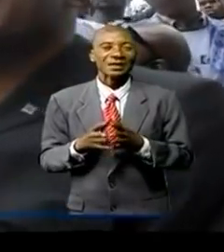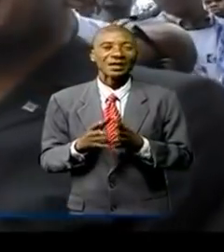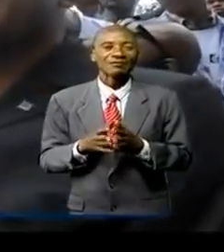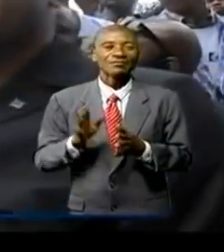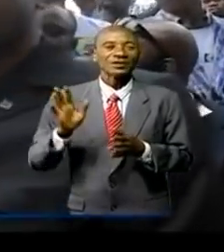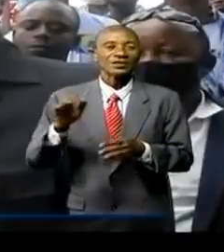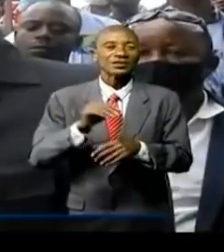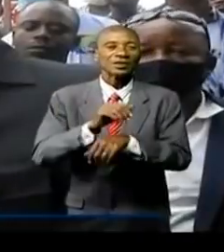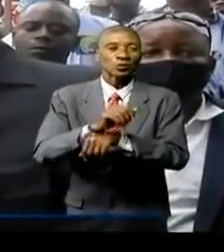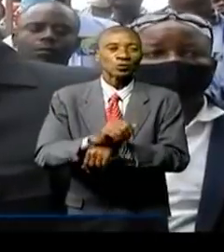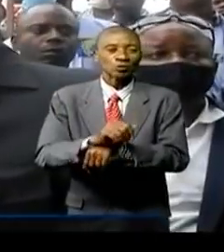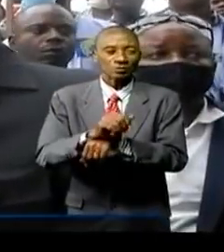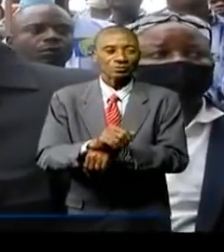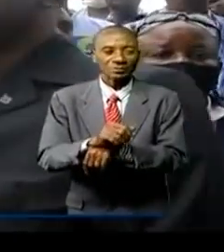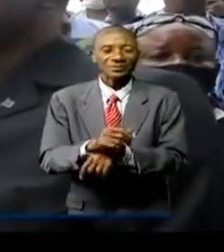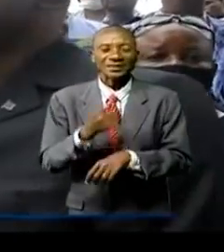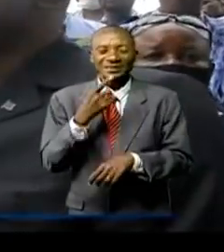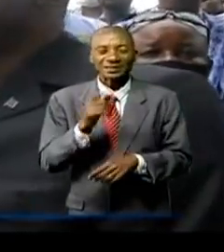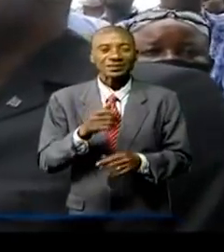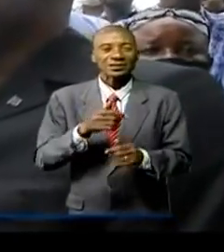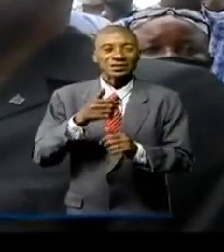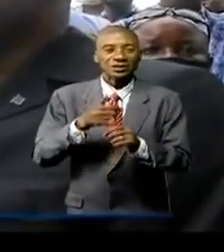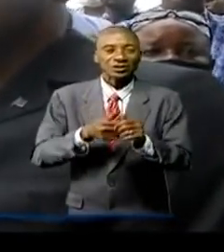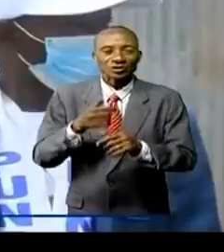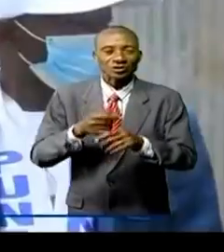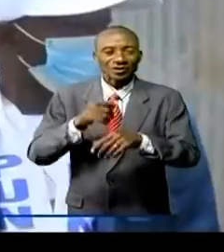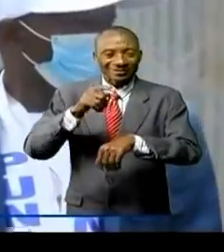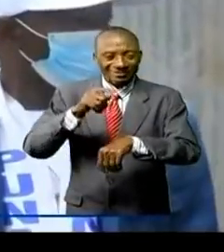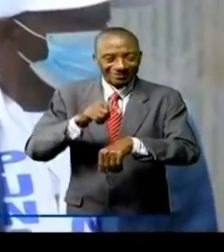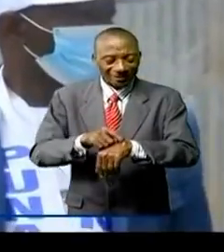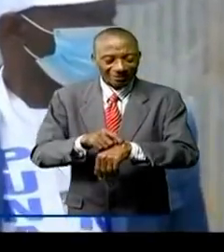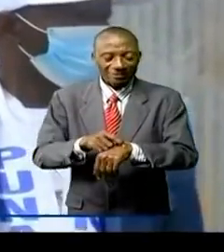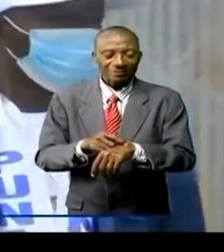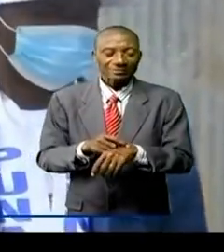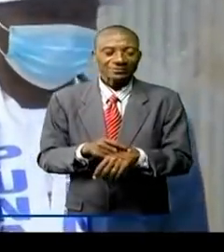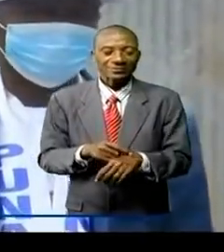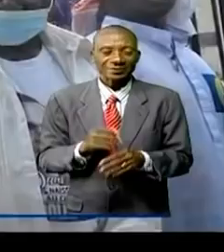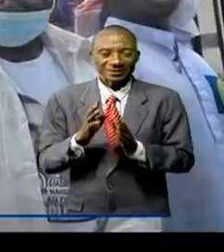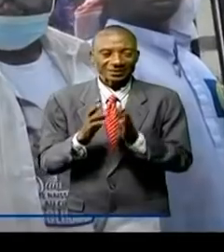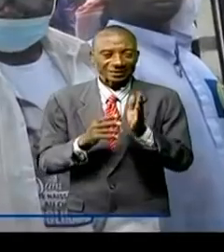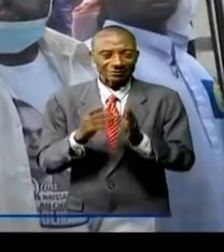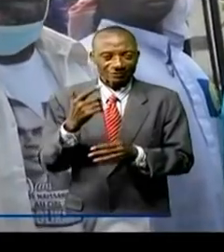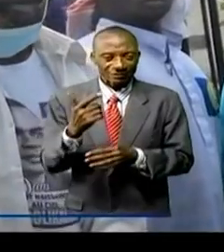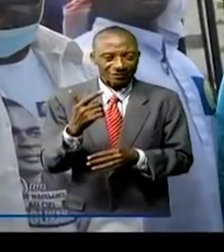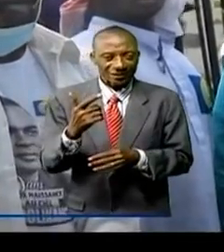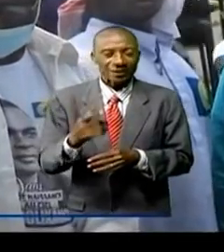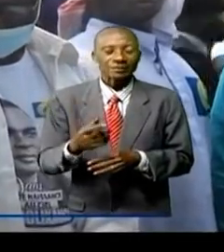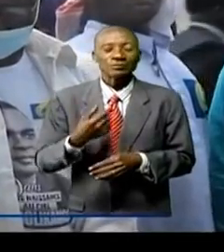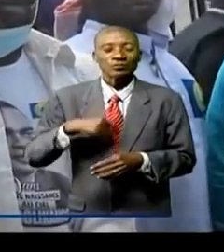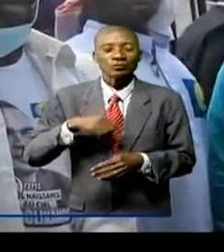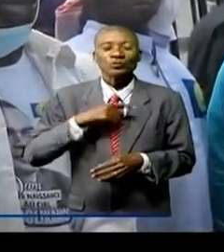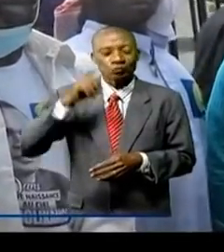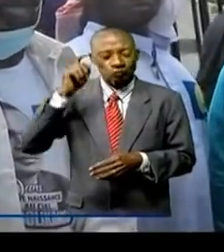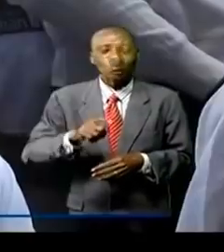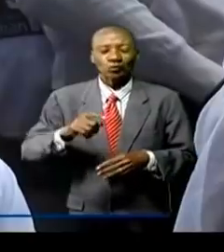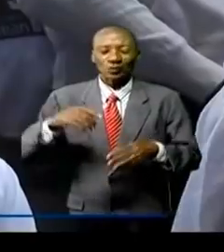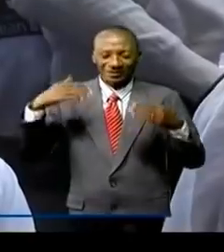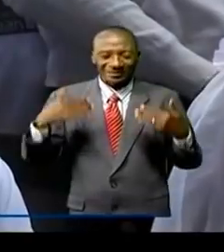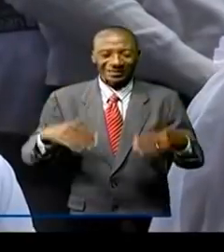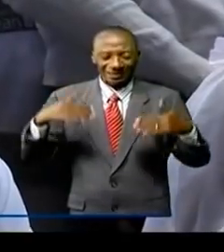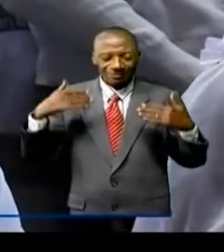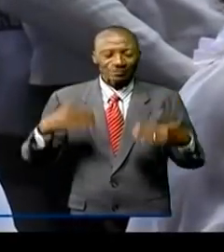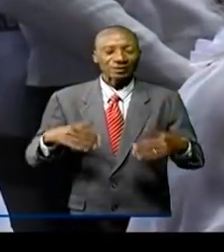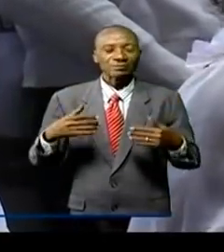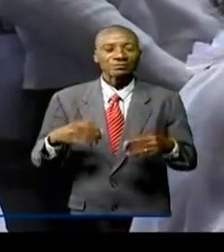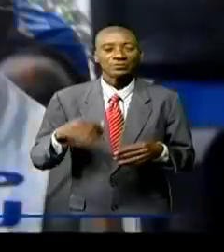que chaque date du 19 février, nous puissions célébrer cet événement de la